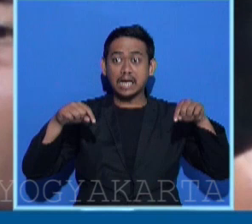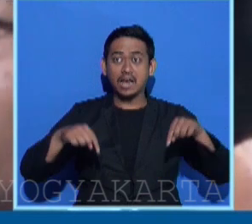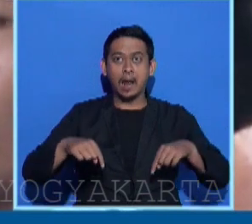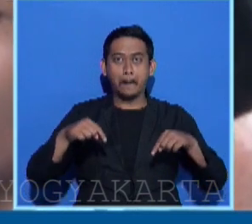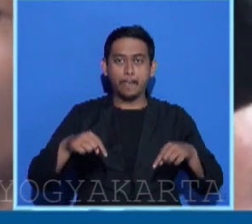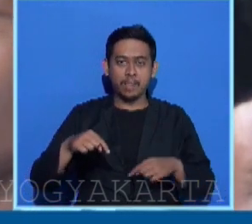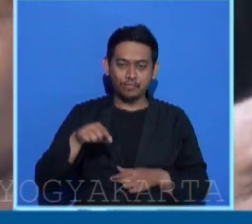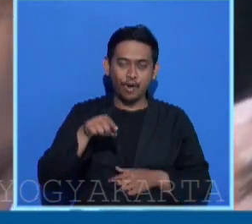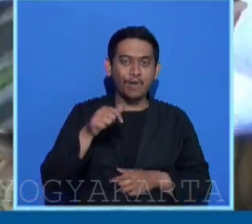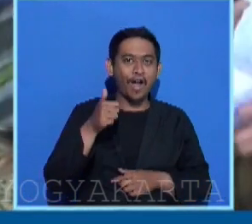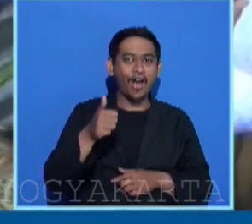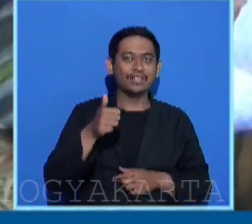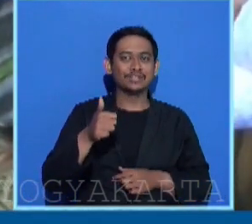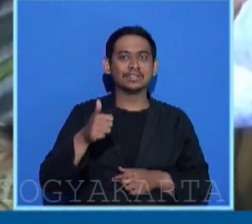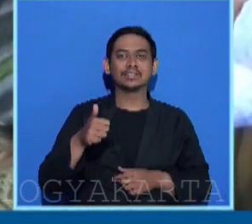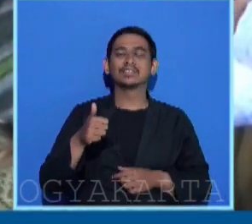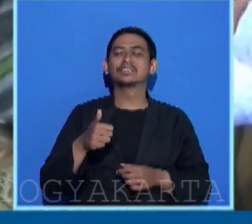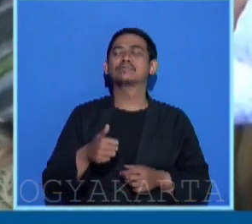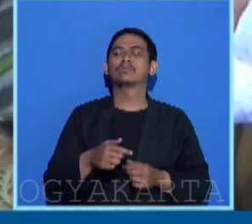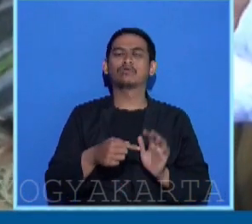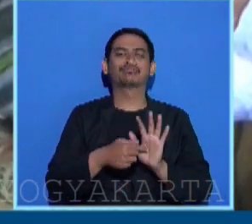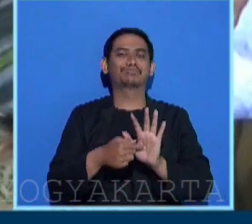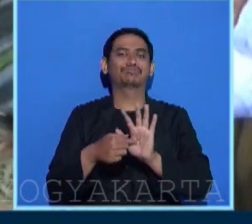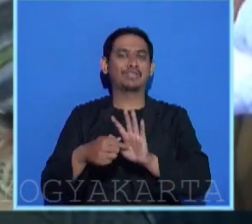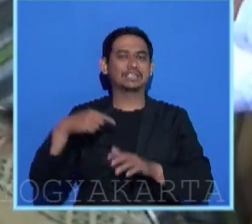lan asring gelar krido ing maneka werni acara.